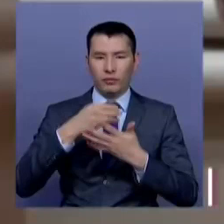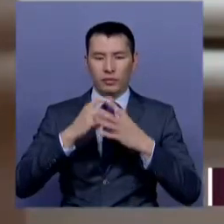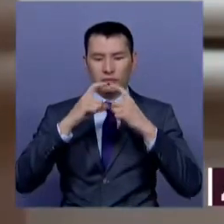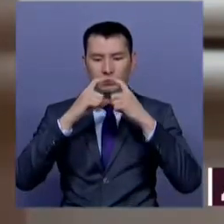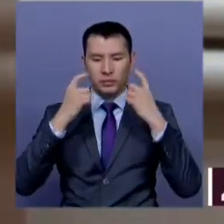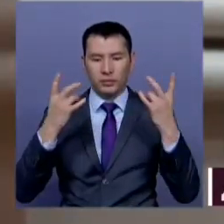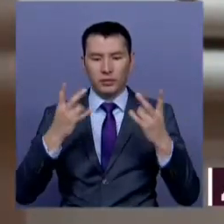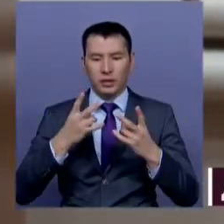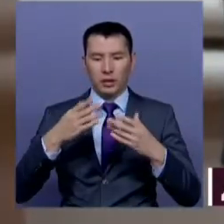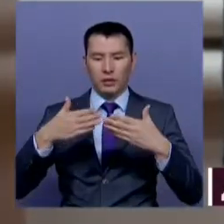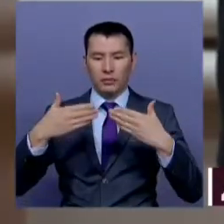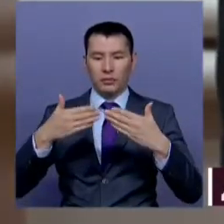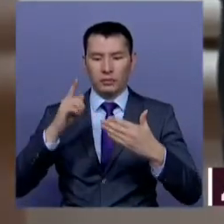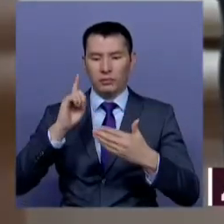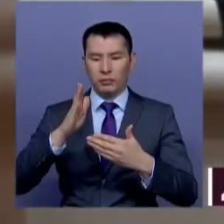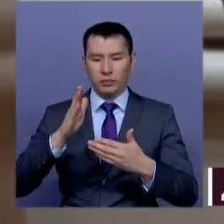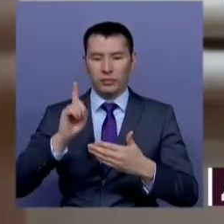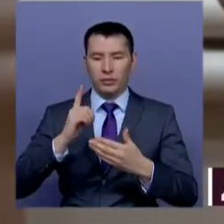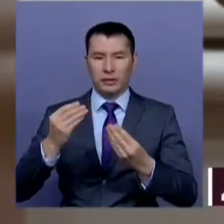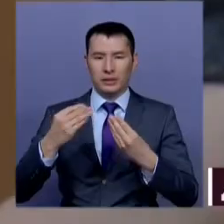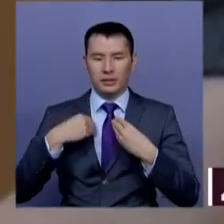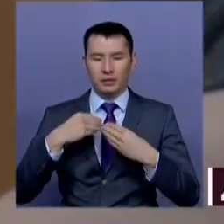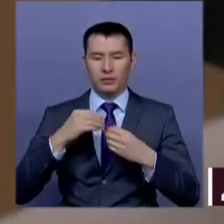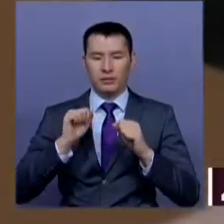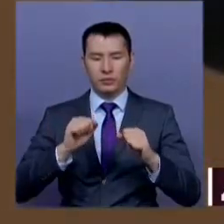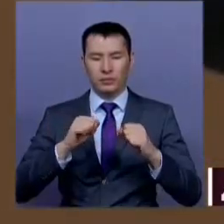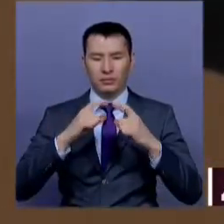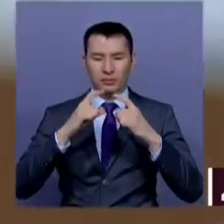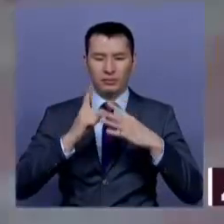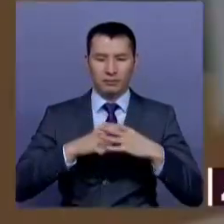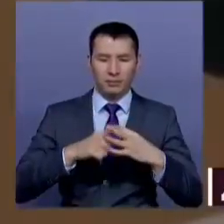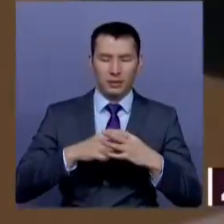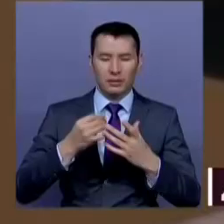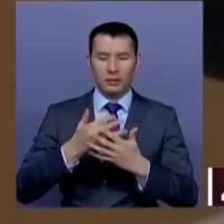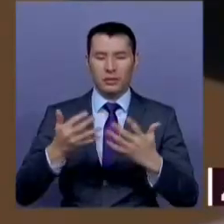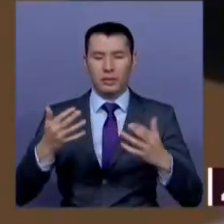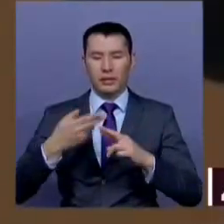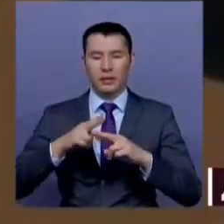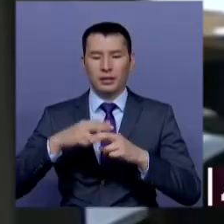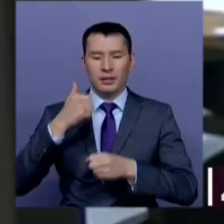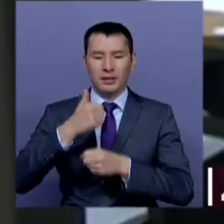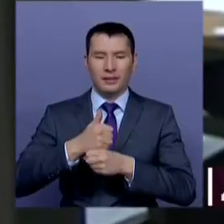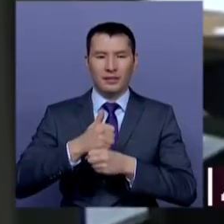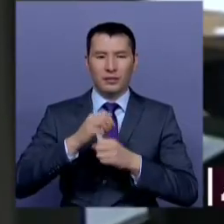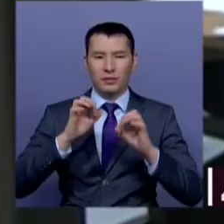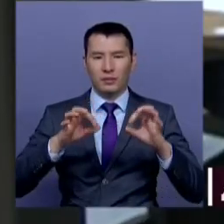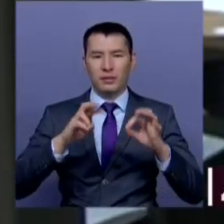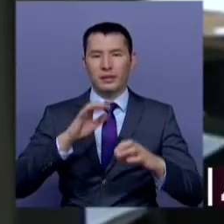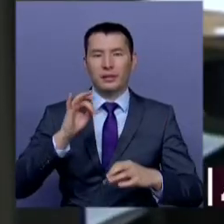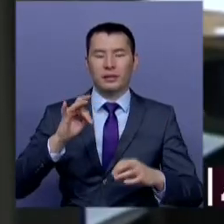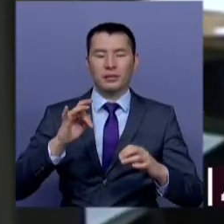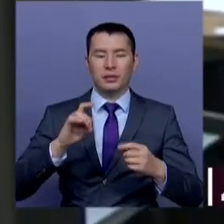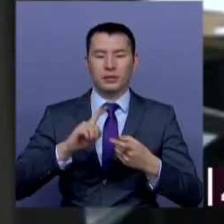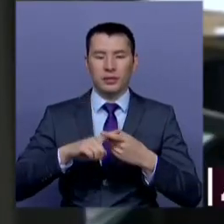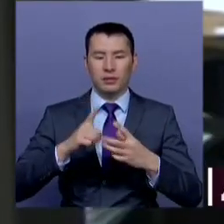на входе в аудитории им выдадут новые средства индивидуальной защиты. При этом, как сообщил глава наццентра тестирования Дидар Смагулов,